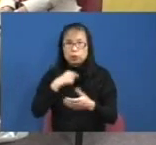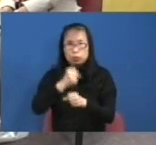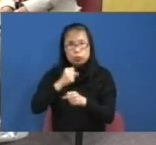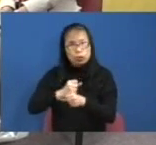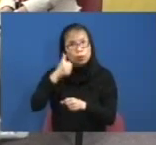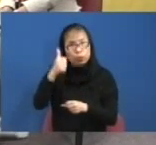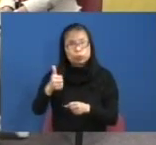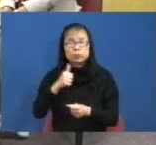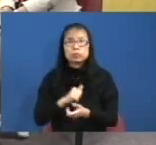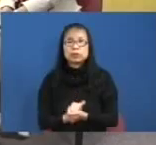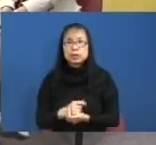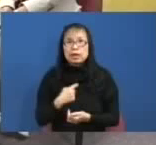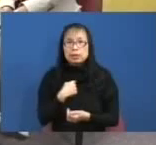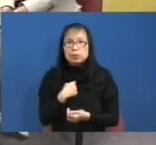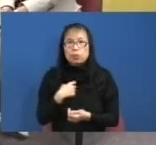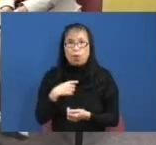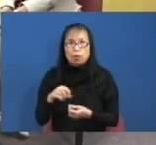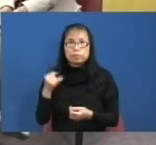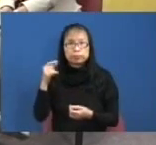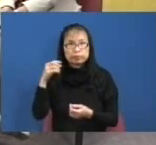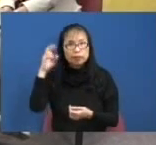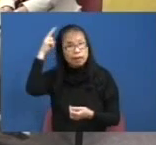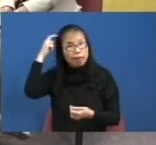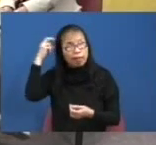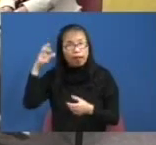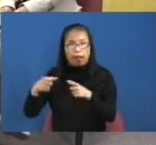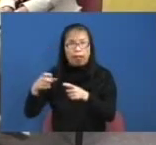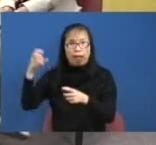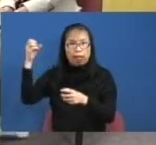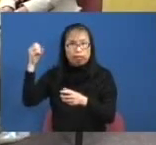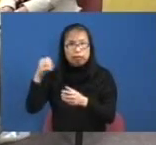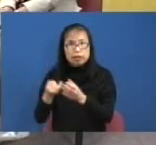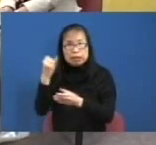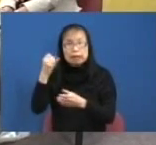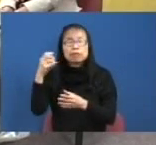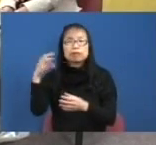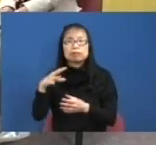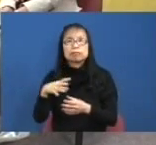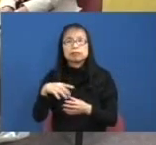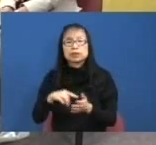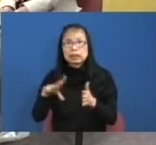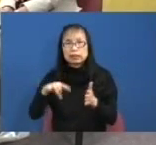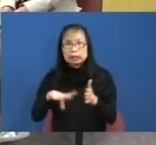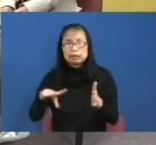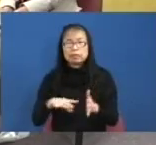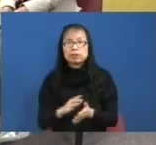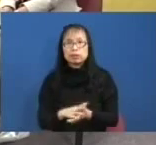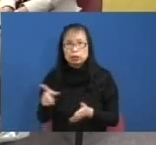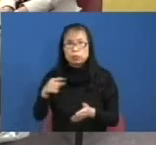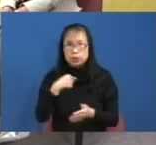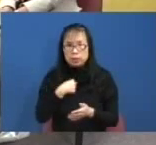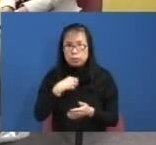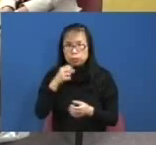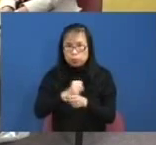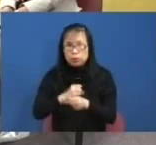嘅。咁所以如果你話啊核電呢方面嘅話，咁我就只可以將即係處理食物